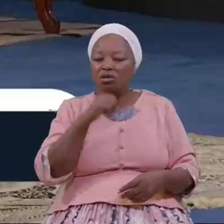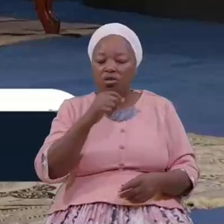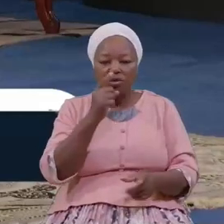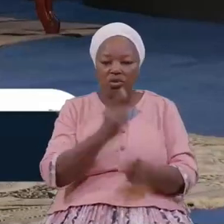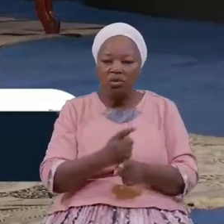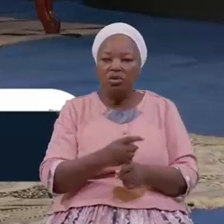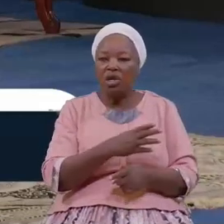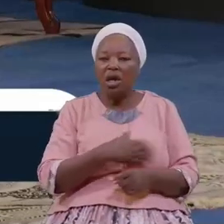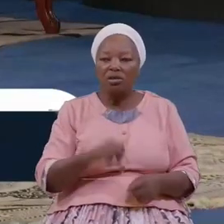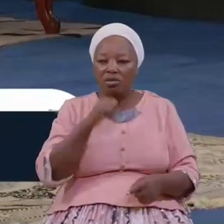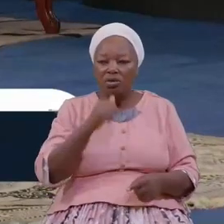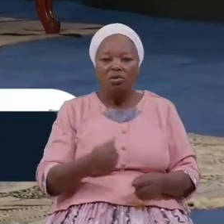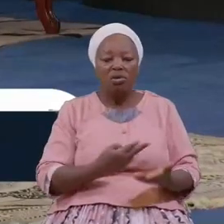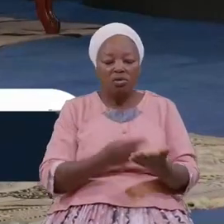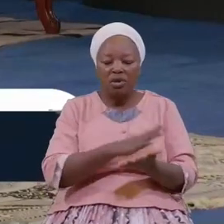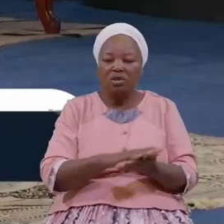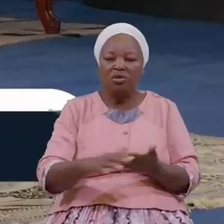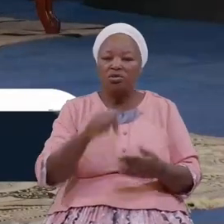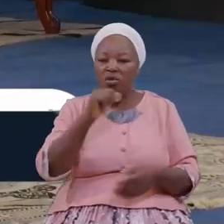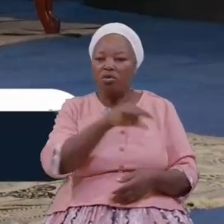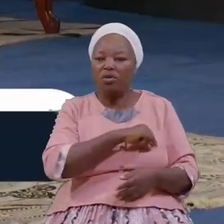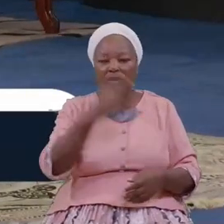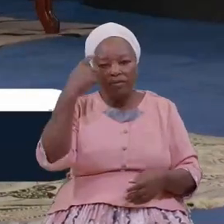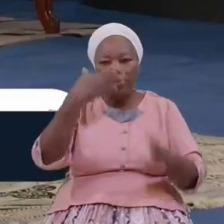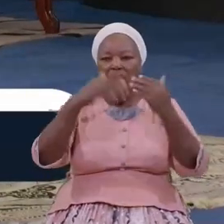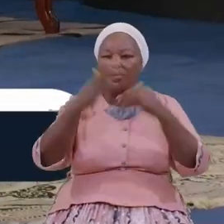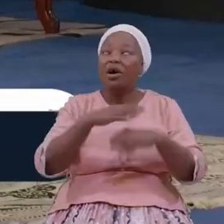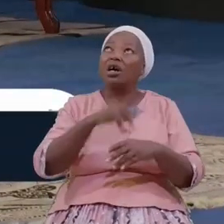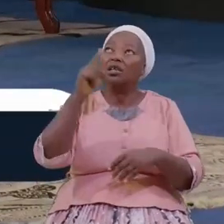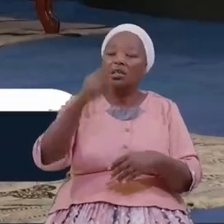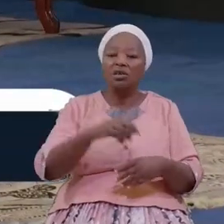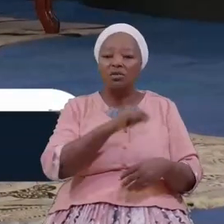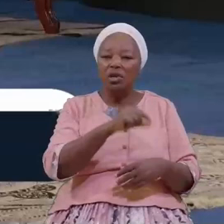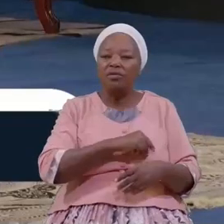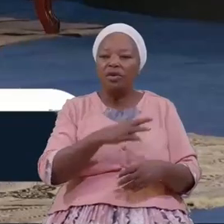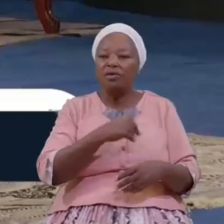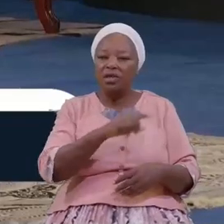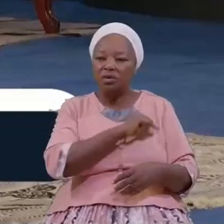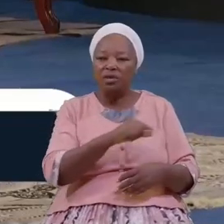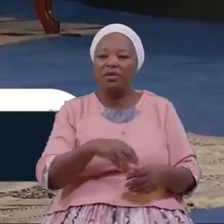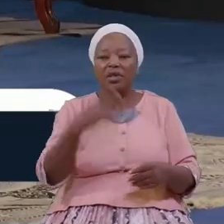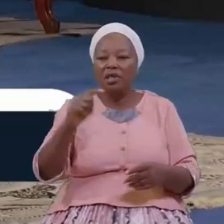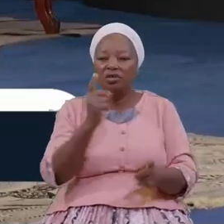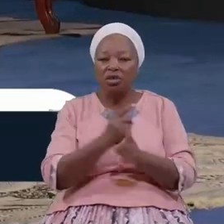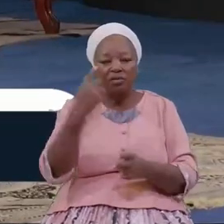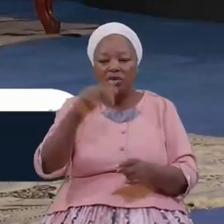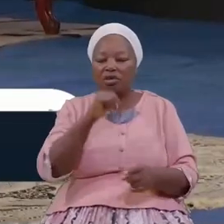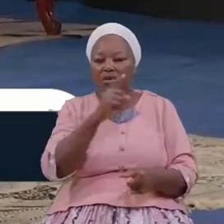étions injustes, non qualifiés pour le ciel, et